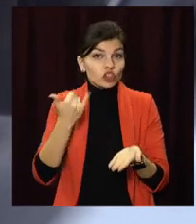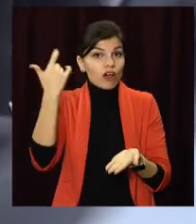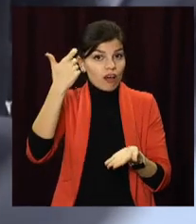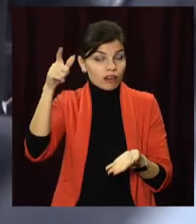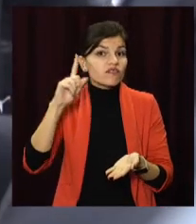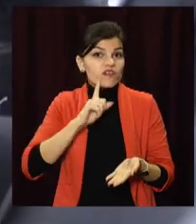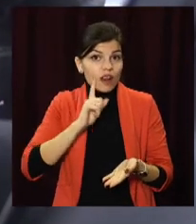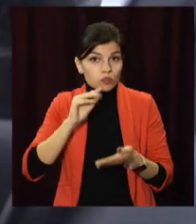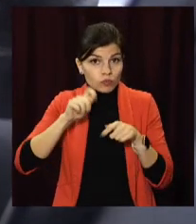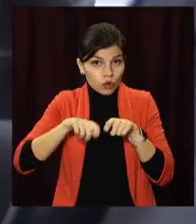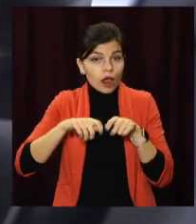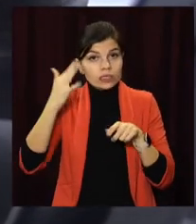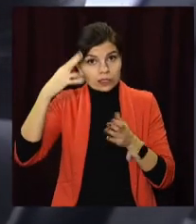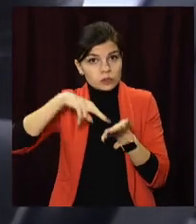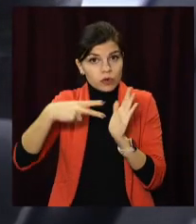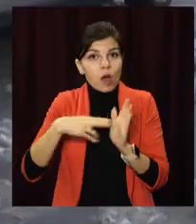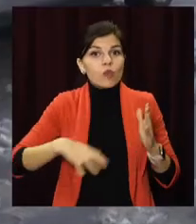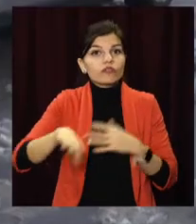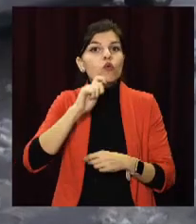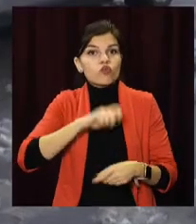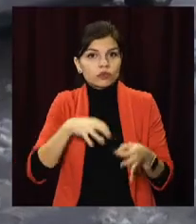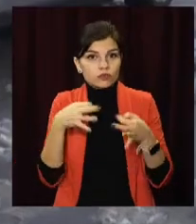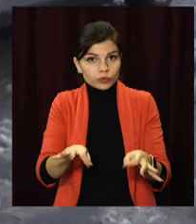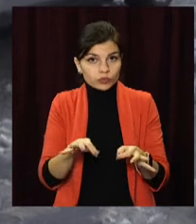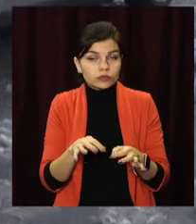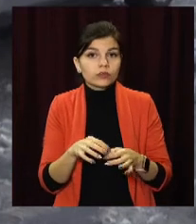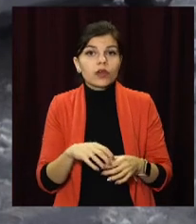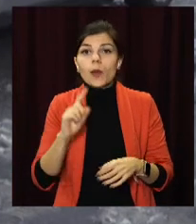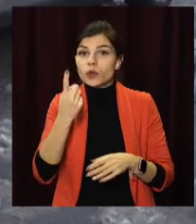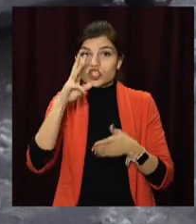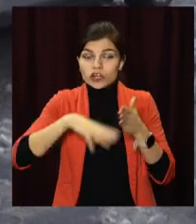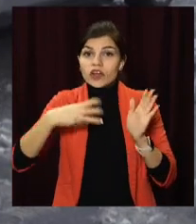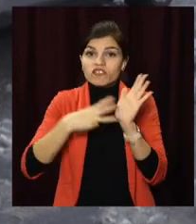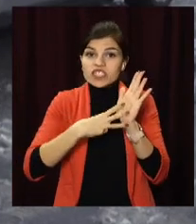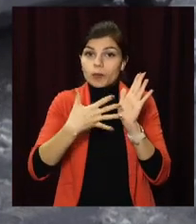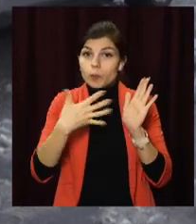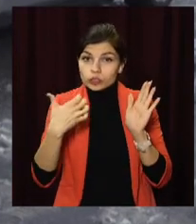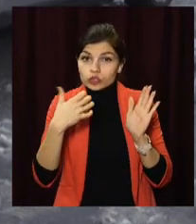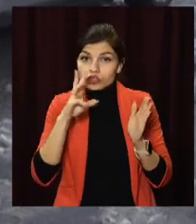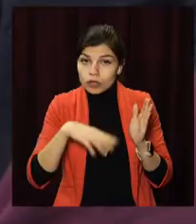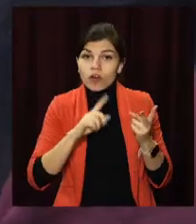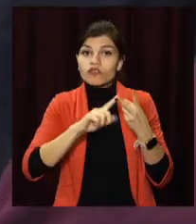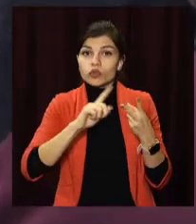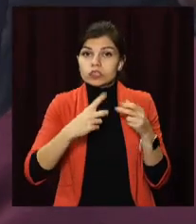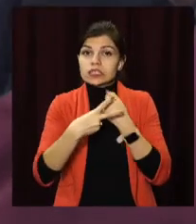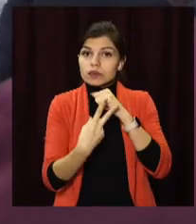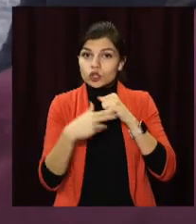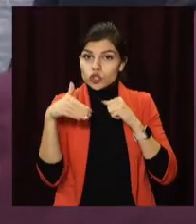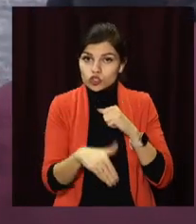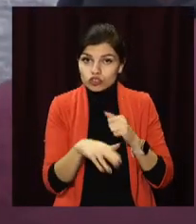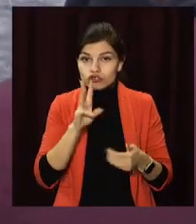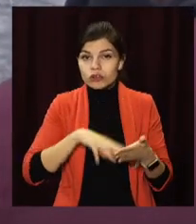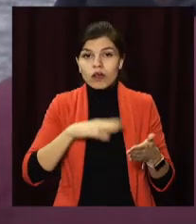Харківщині, невдовзі збираються запустити її по всій Україні. Перший штраф – 8,5 тисяч гривень, другий – 17